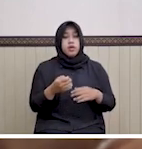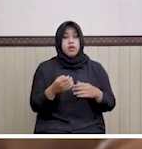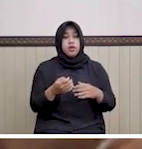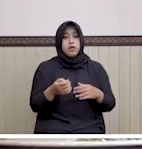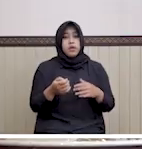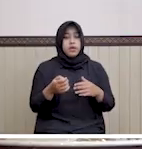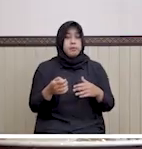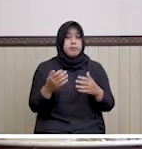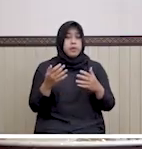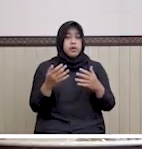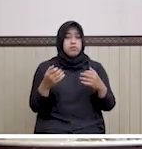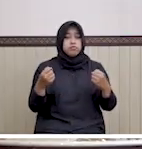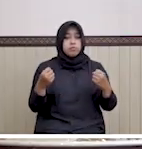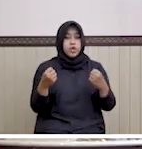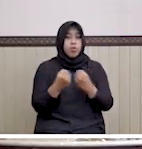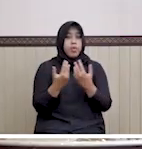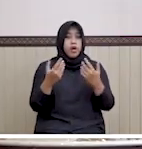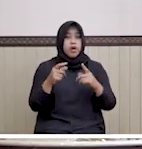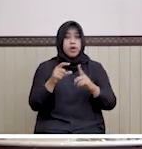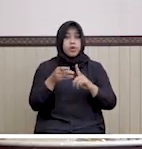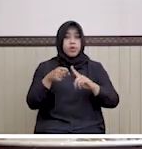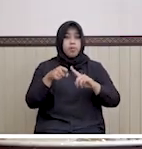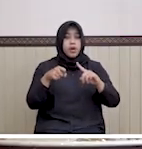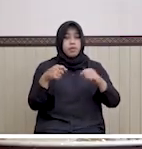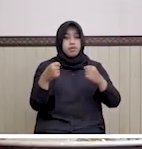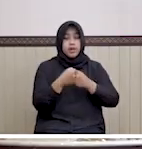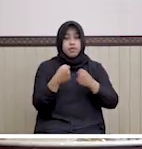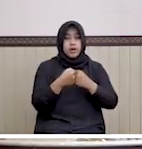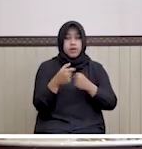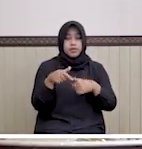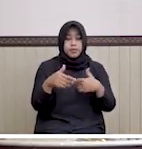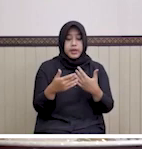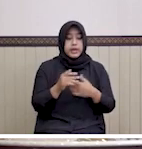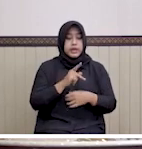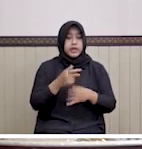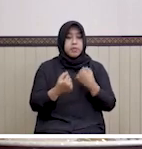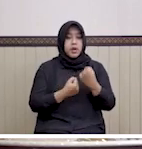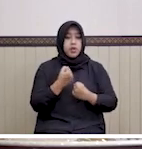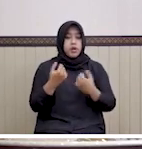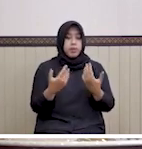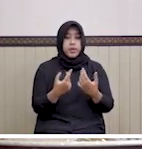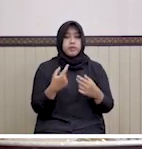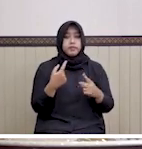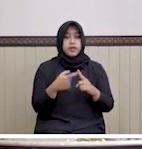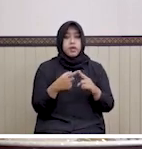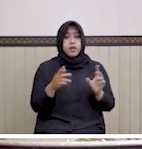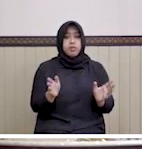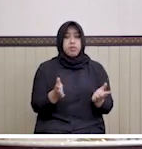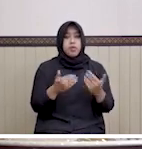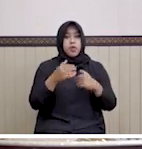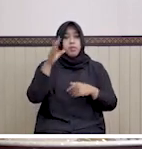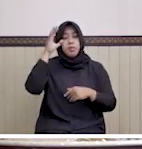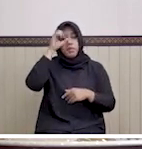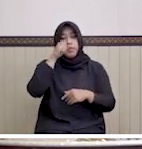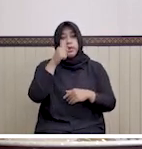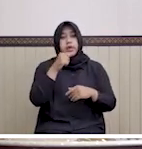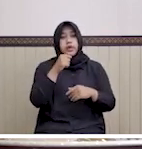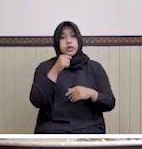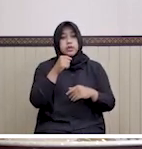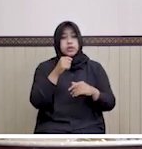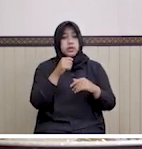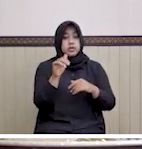tadi iya selama ini kita yang kita lakukan adalah yang pertama adalah membangun pemahaman yang sama